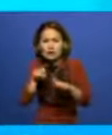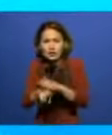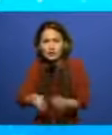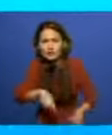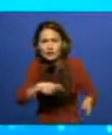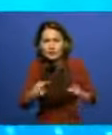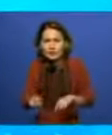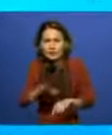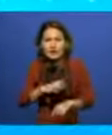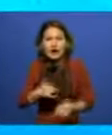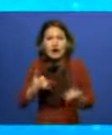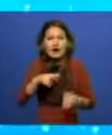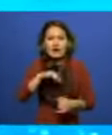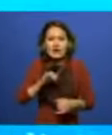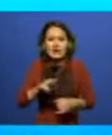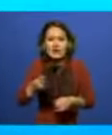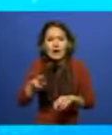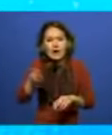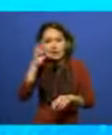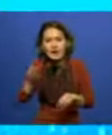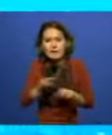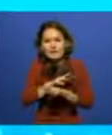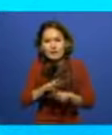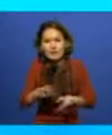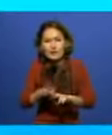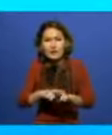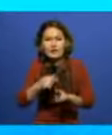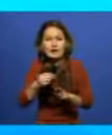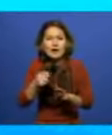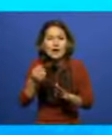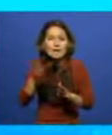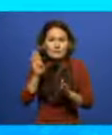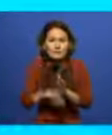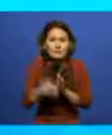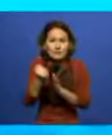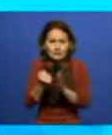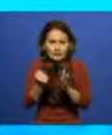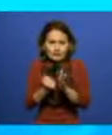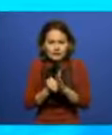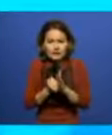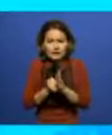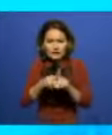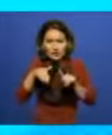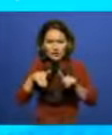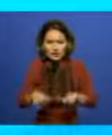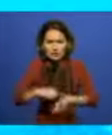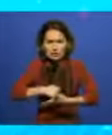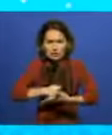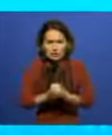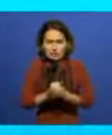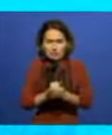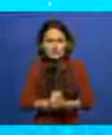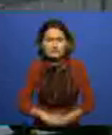босқындар нөпіріне байланысты Ливан билігі Сириямен шекарада визалық режим енгізуге шешім қабылдады. Тақырыпты Ернат Қашқынов тарқатады.